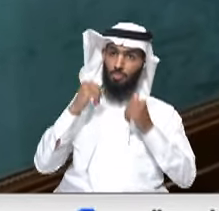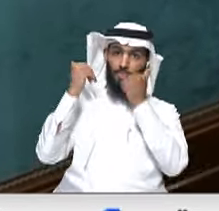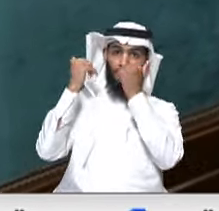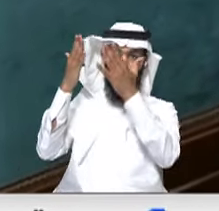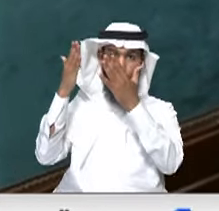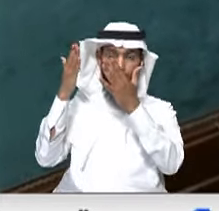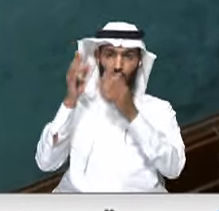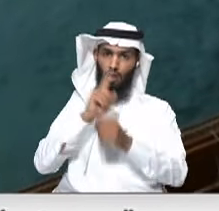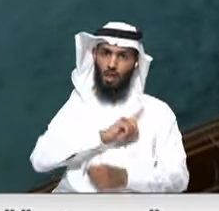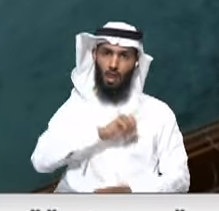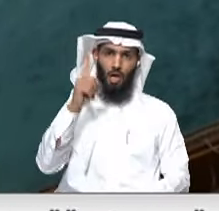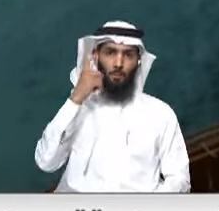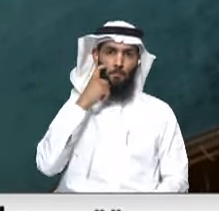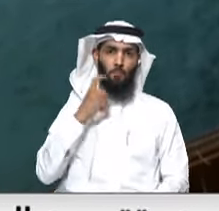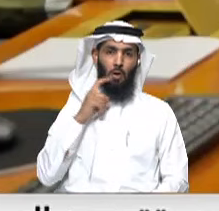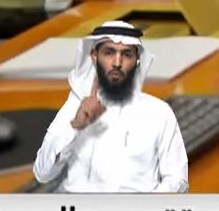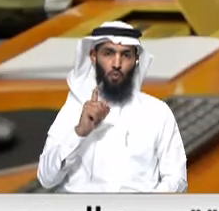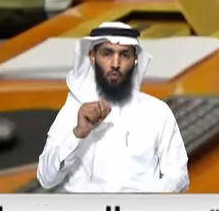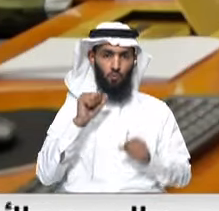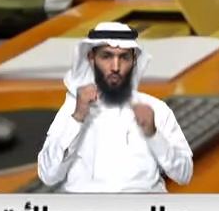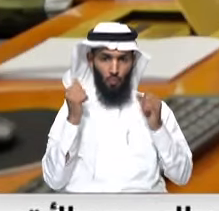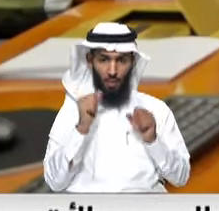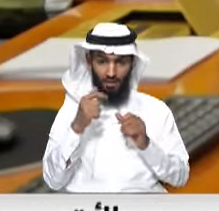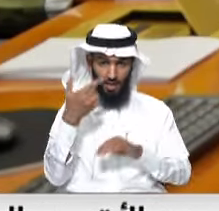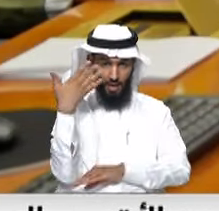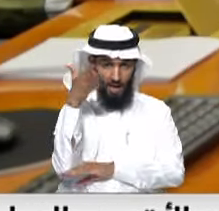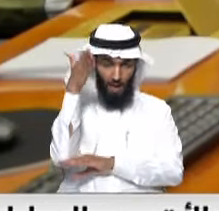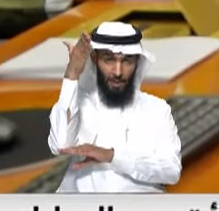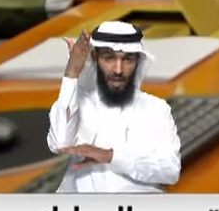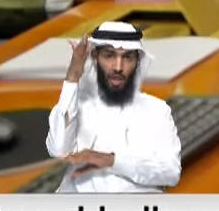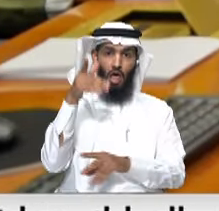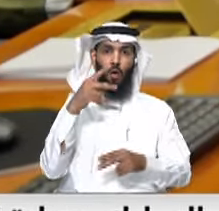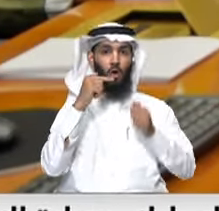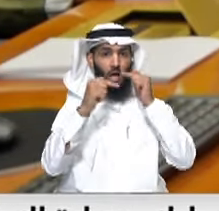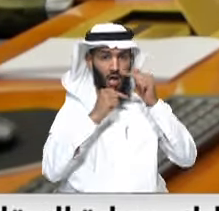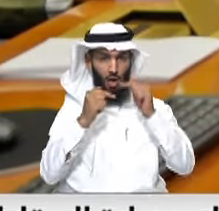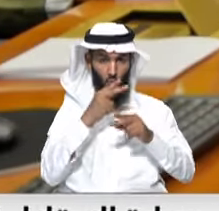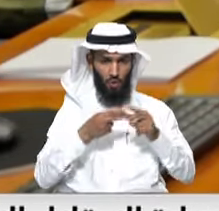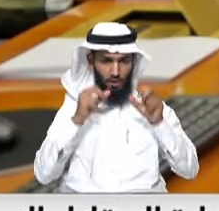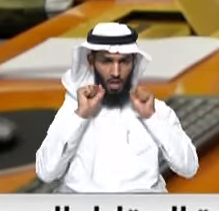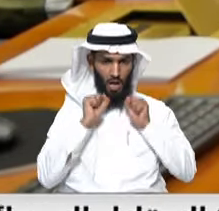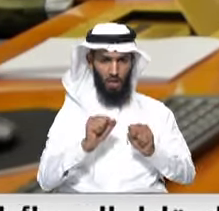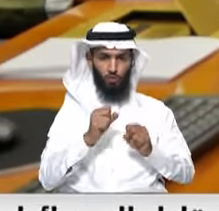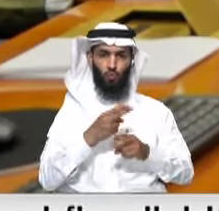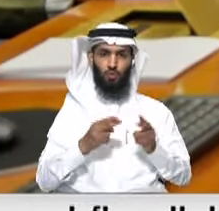مناسبة رسمية داخل الكويت أو خارجها، كما أكد ضرورة التزام الوفود الرسمية بذلك.